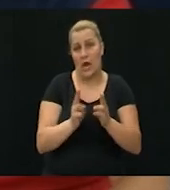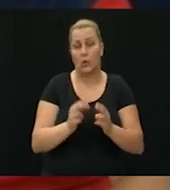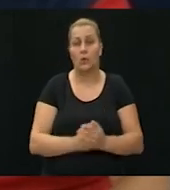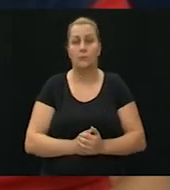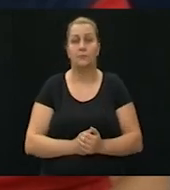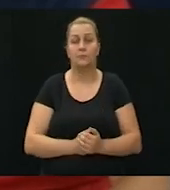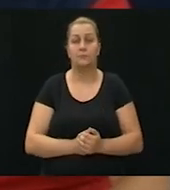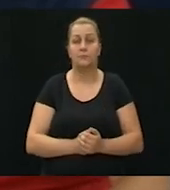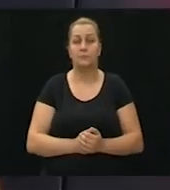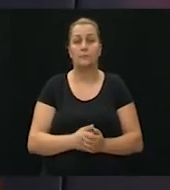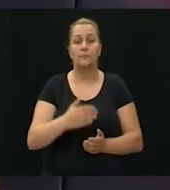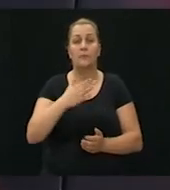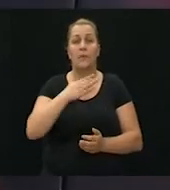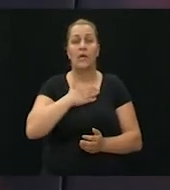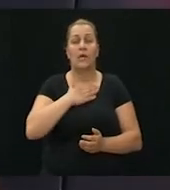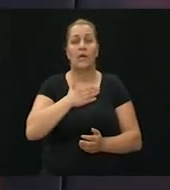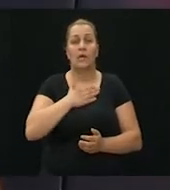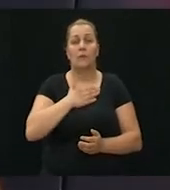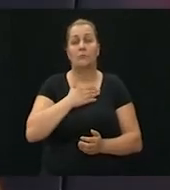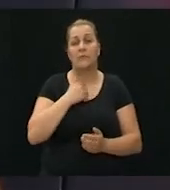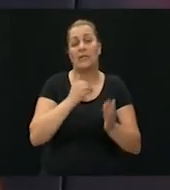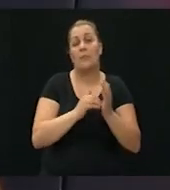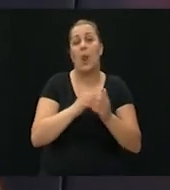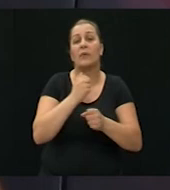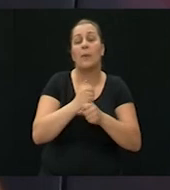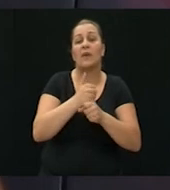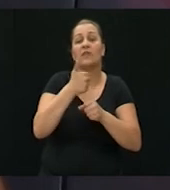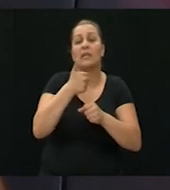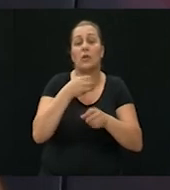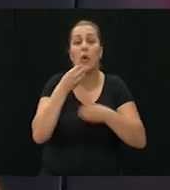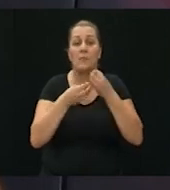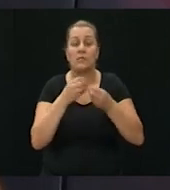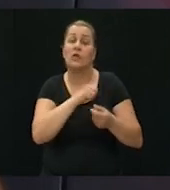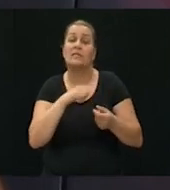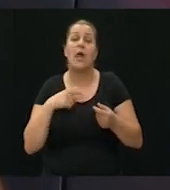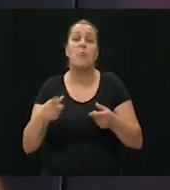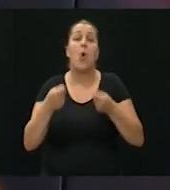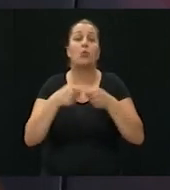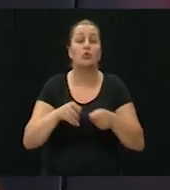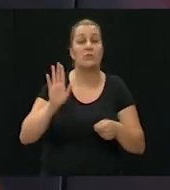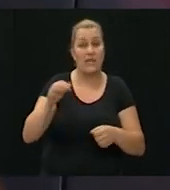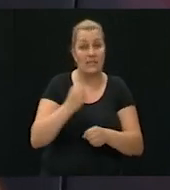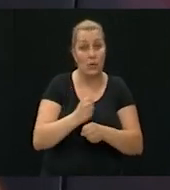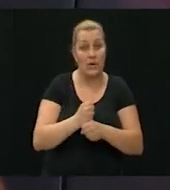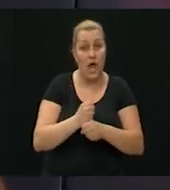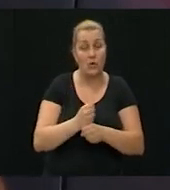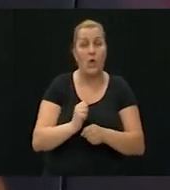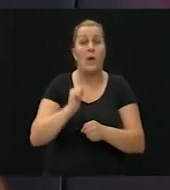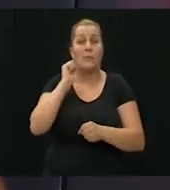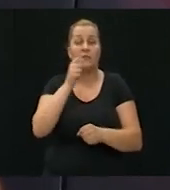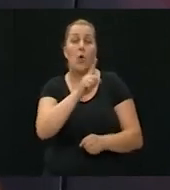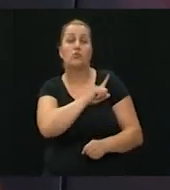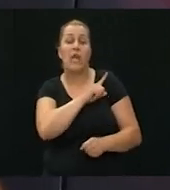kraju emisije. Evo, ovo bi trebalo napraviti jednu emisiju o samo udruzi, o njezinom radu. Prvo, u Zadru je napravljen